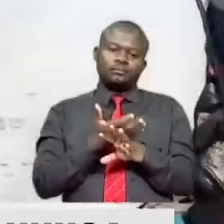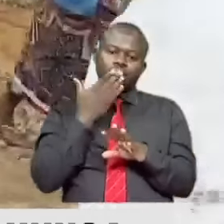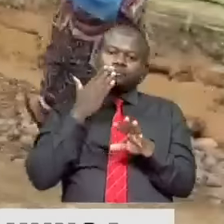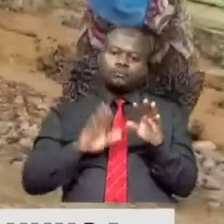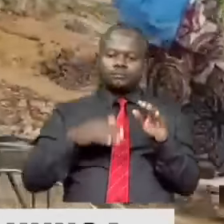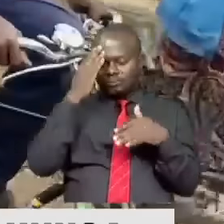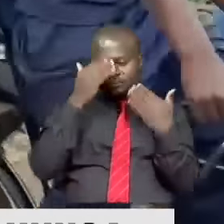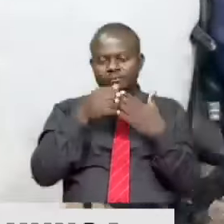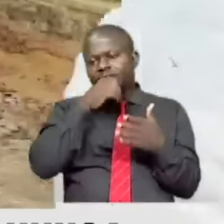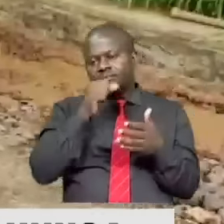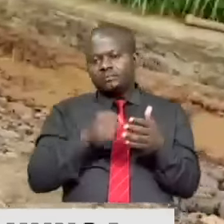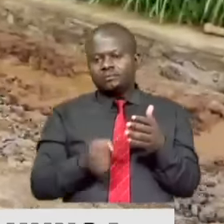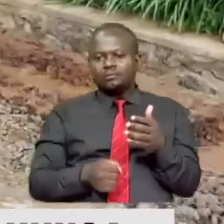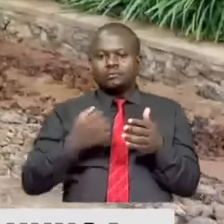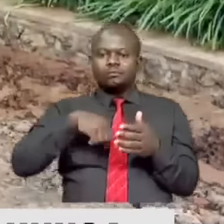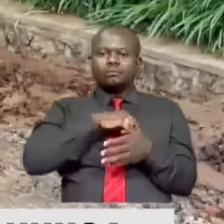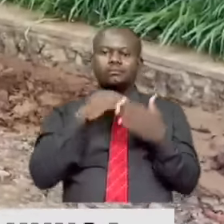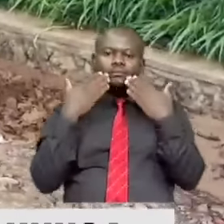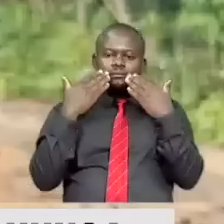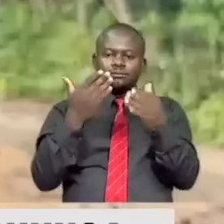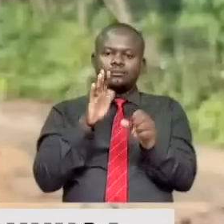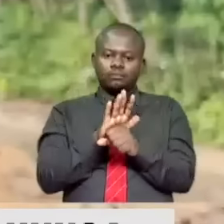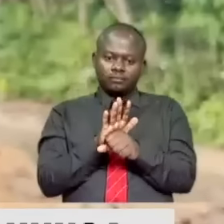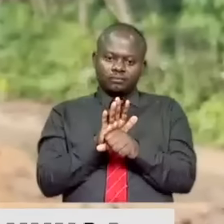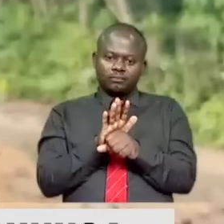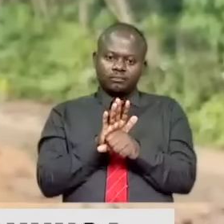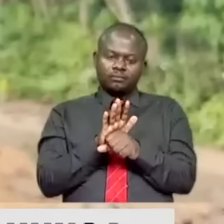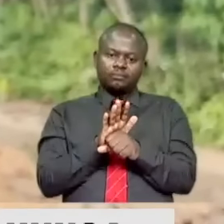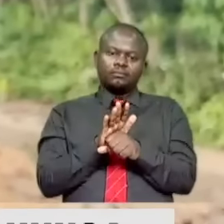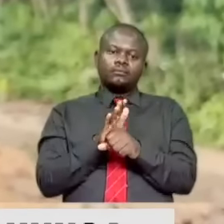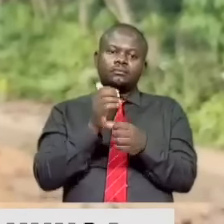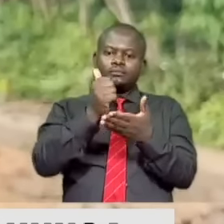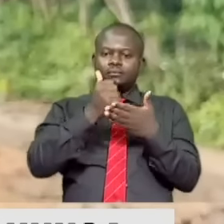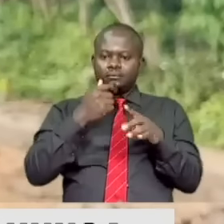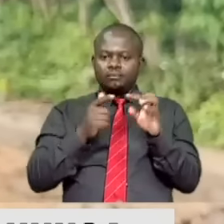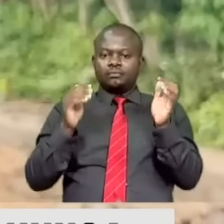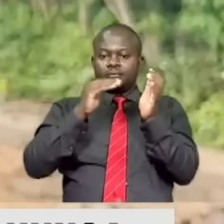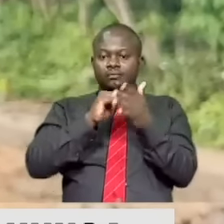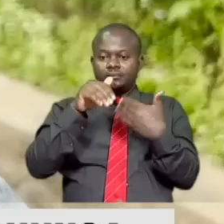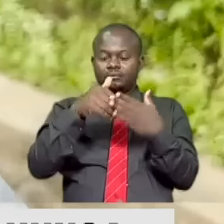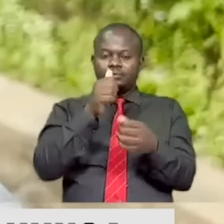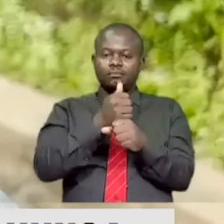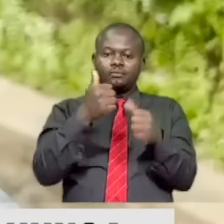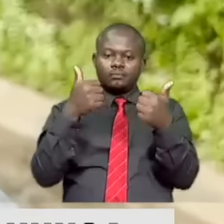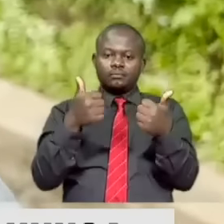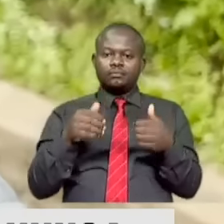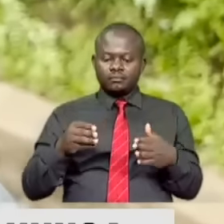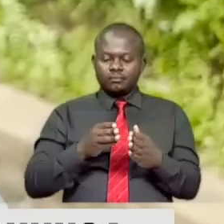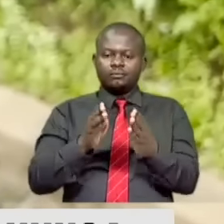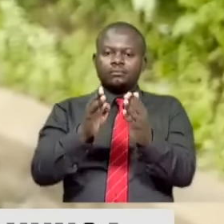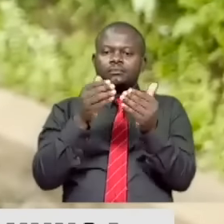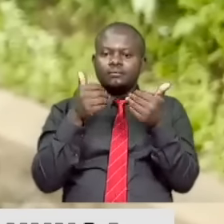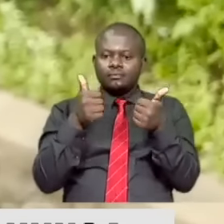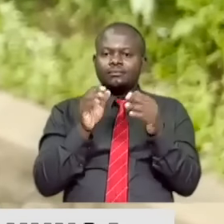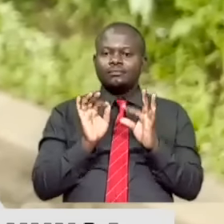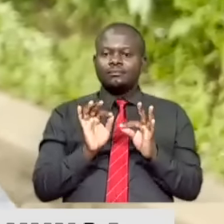rwari rwarashaje turi gushima rero ko badufashije kabari gukora neza uyu muhanda noneho